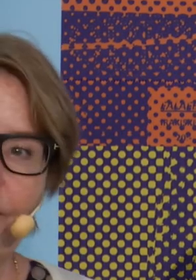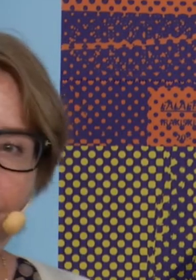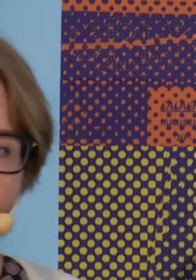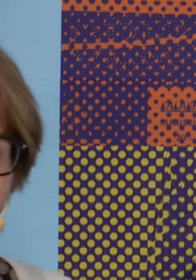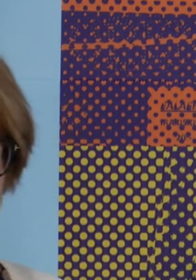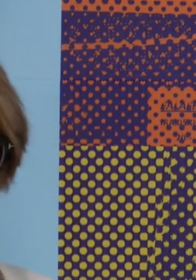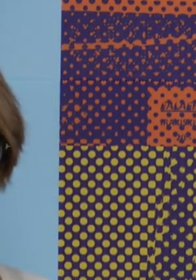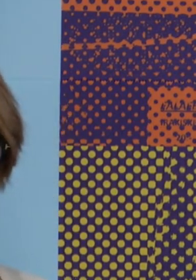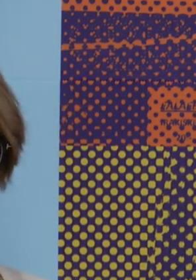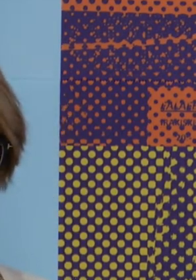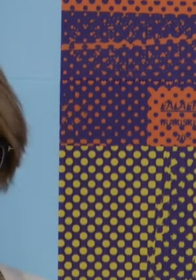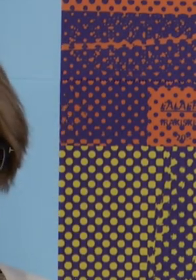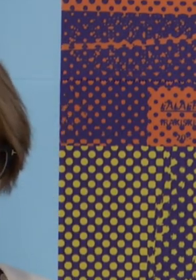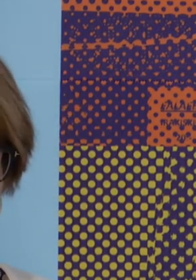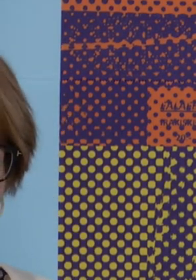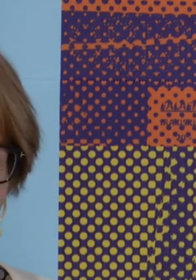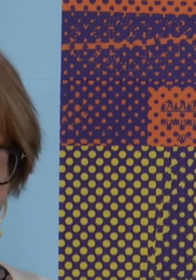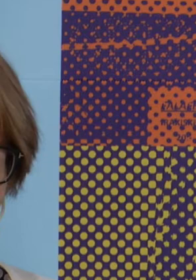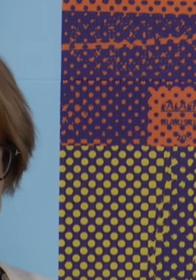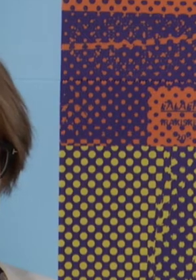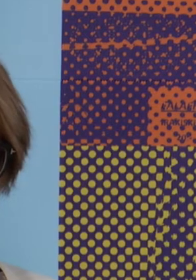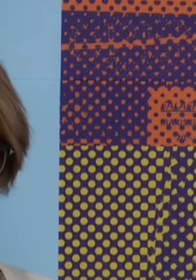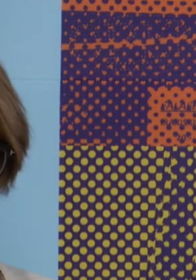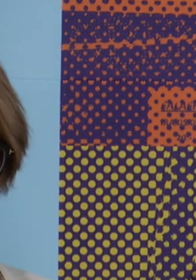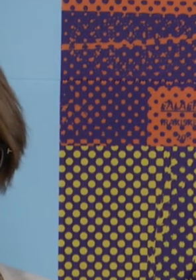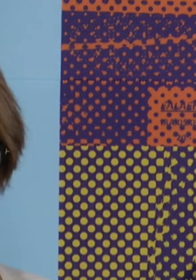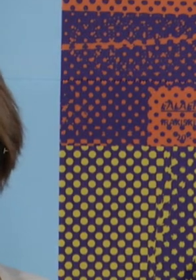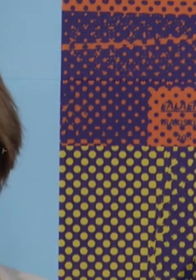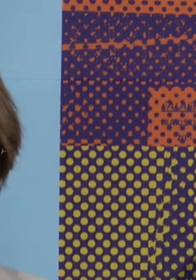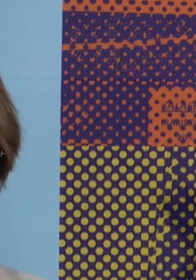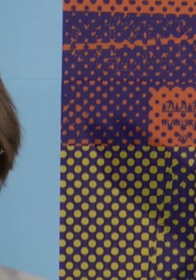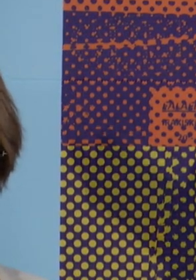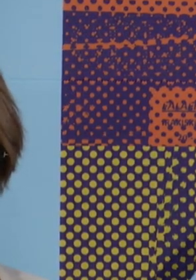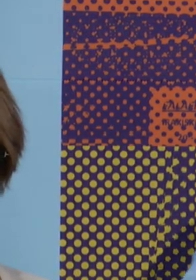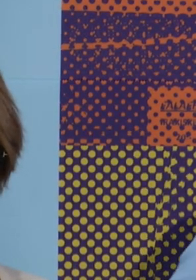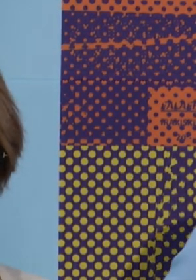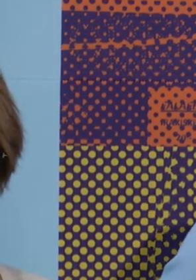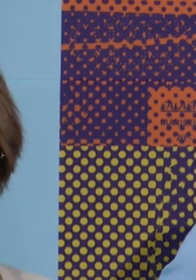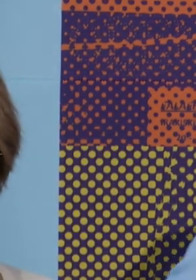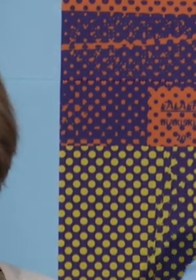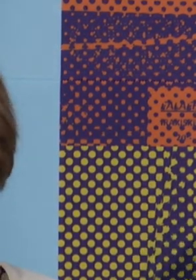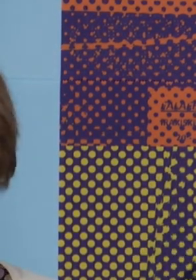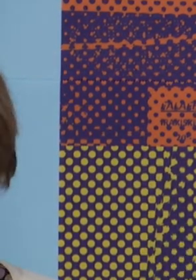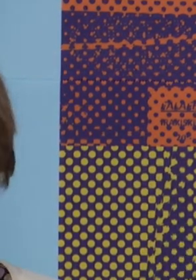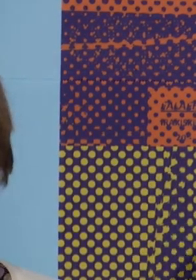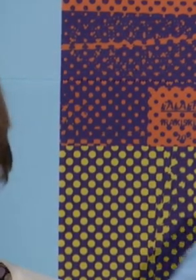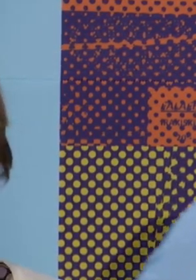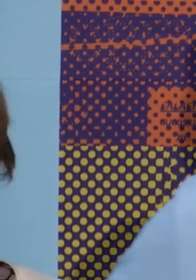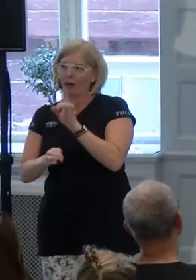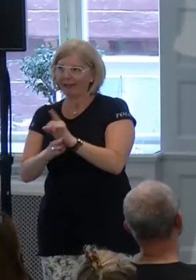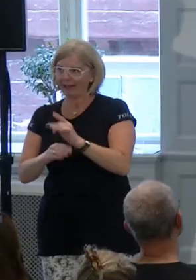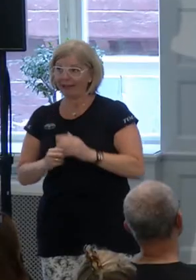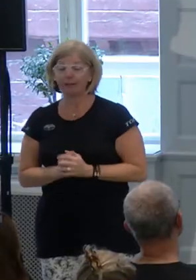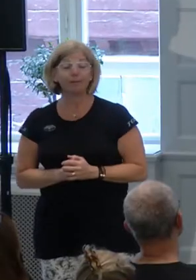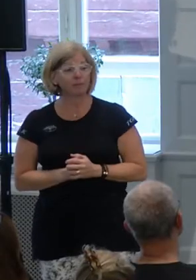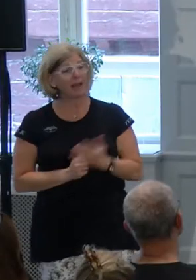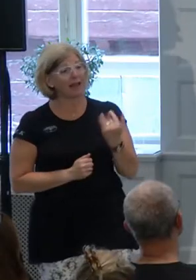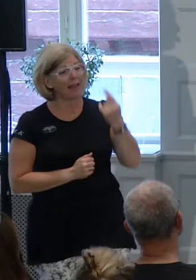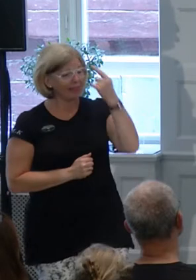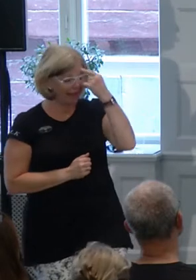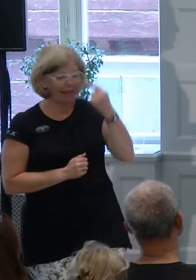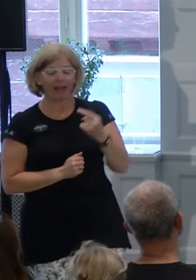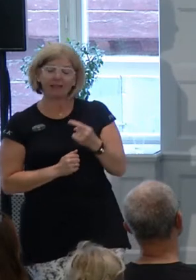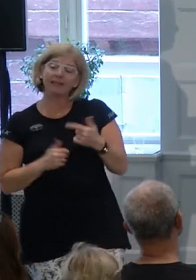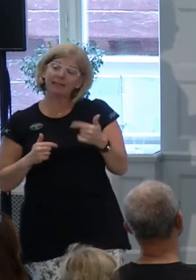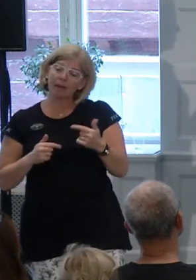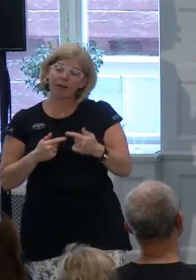så att den psykiska ohälsan började öka så när vi började ha prestationsbaserat, utan den ökade ju liksom under en längre tid. Man kan ju tycka i takt med att vi blir mer digitala